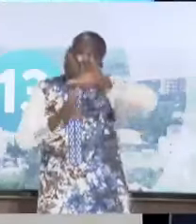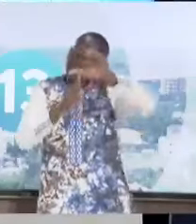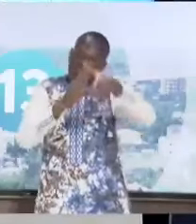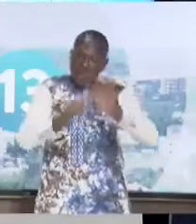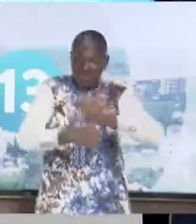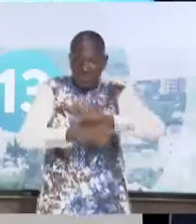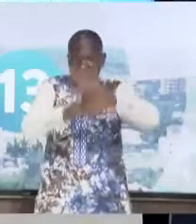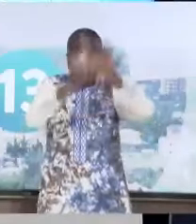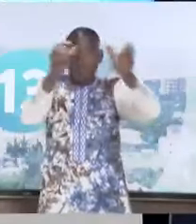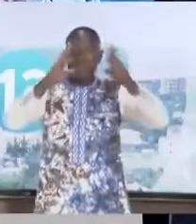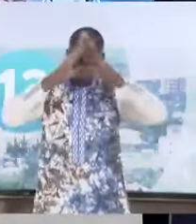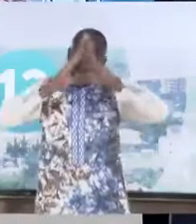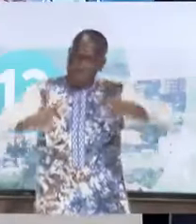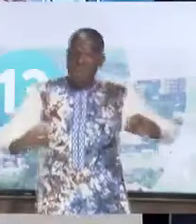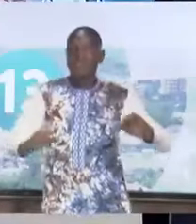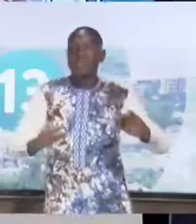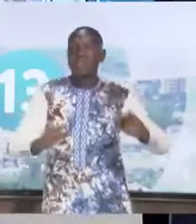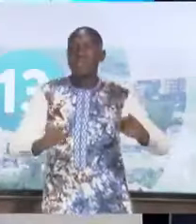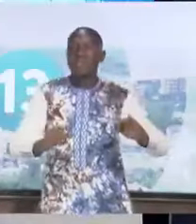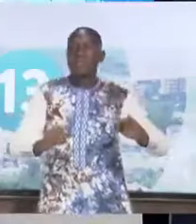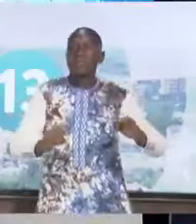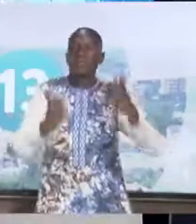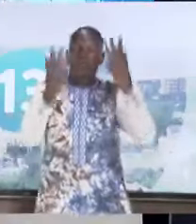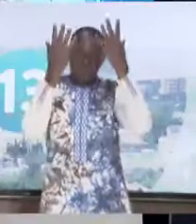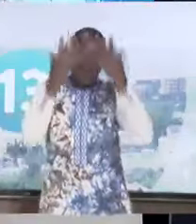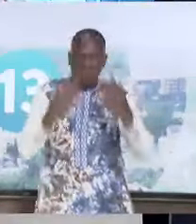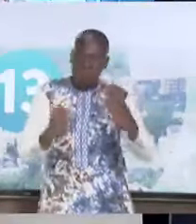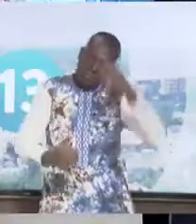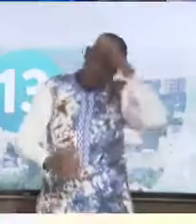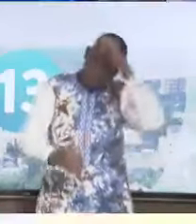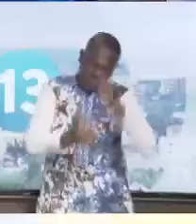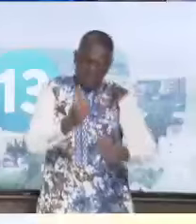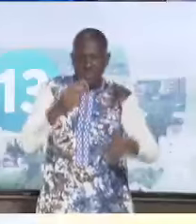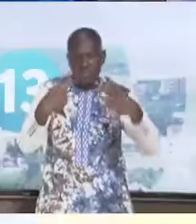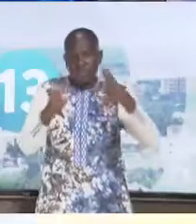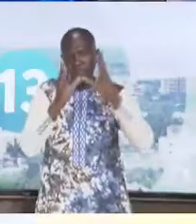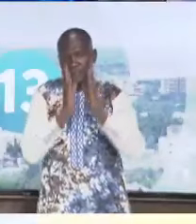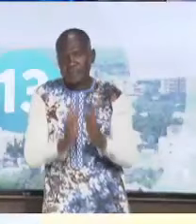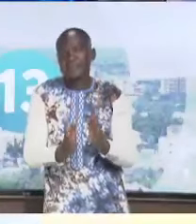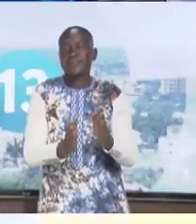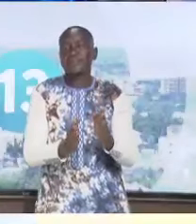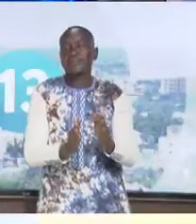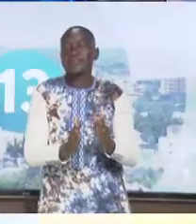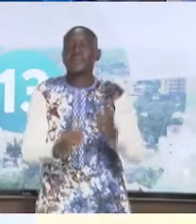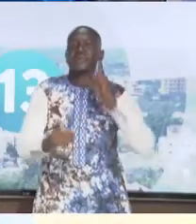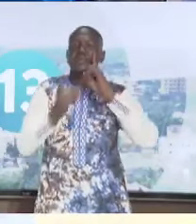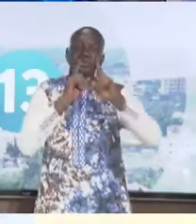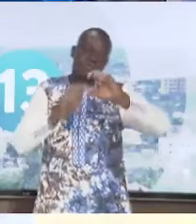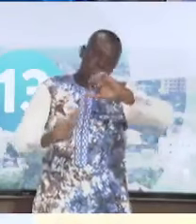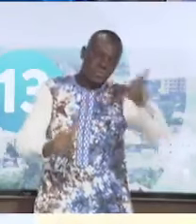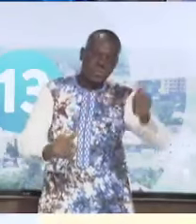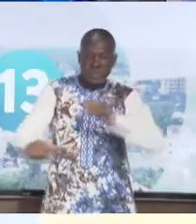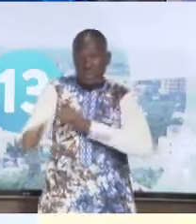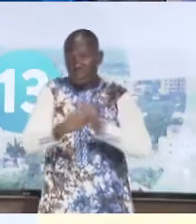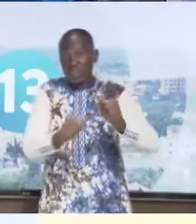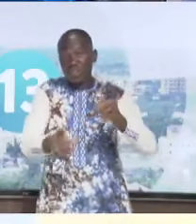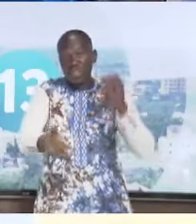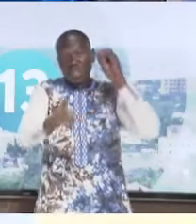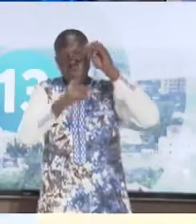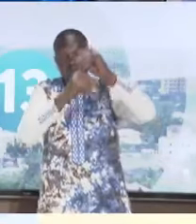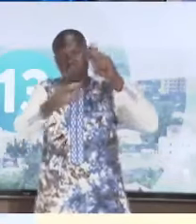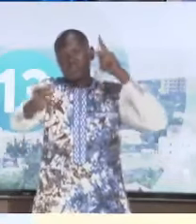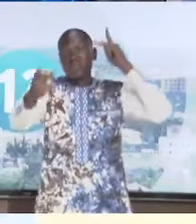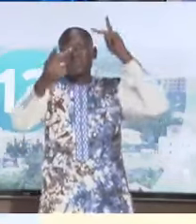nos agences. Et nous regrettons vraiment ce désagrément pour nos clients. D'accord. Est-ce qu'on peut parler des autres actions envisagées, les perspectives, envie